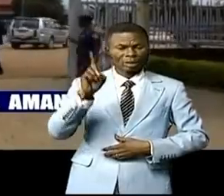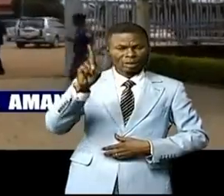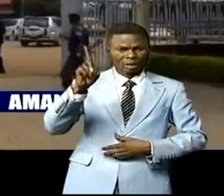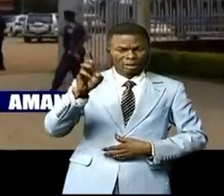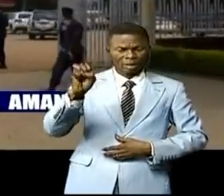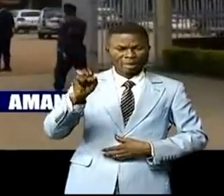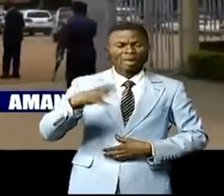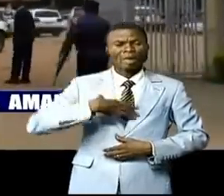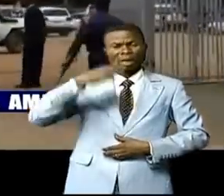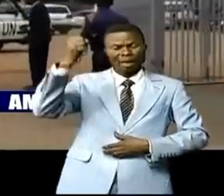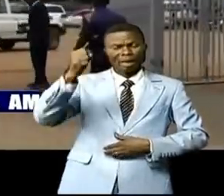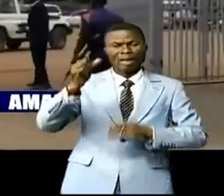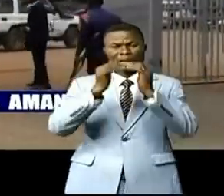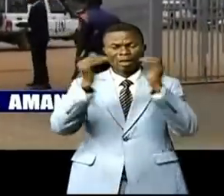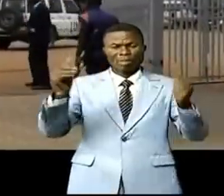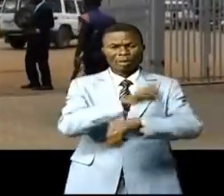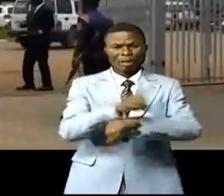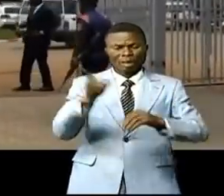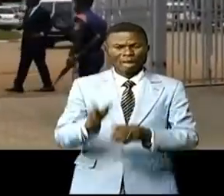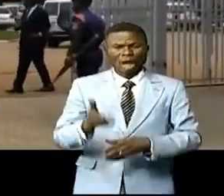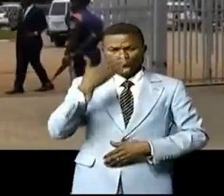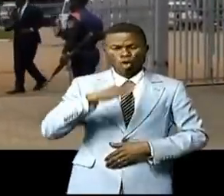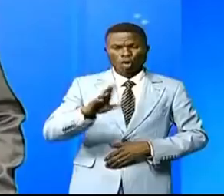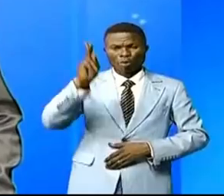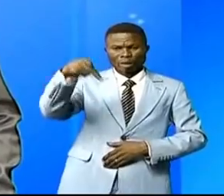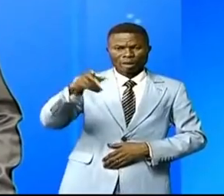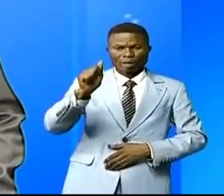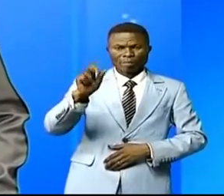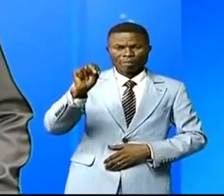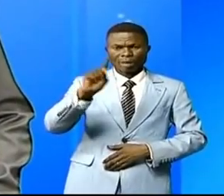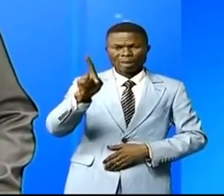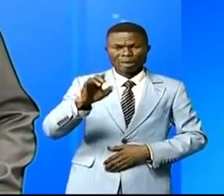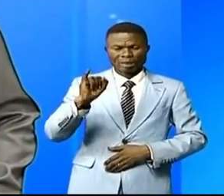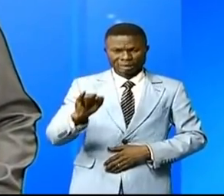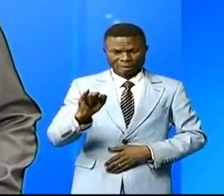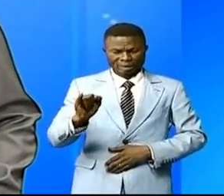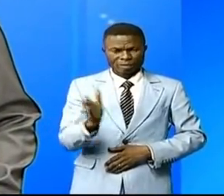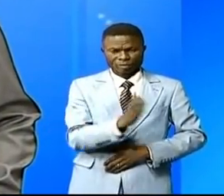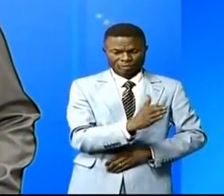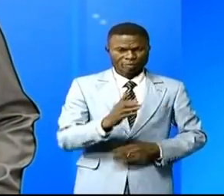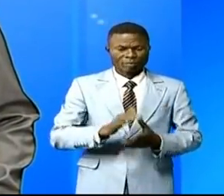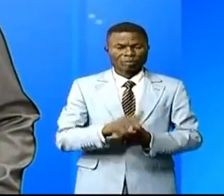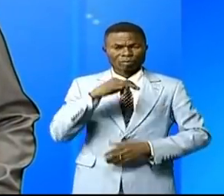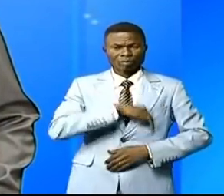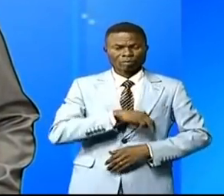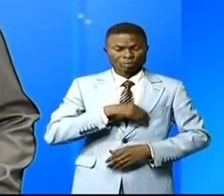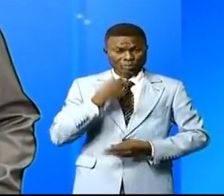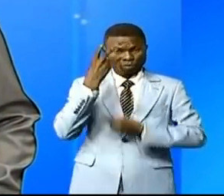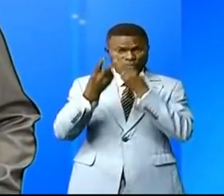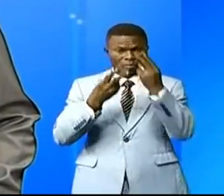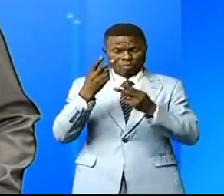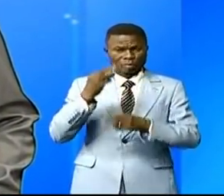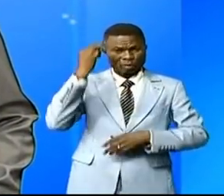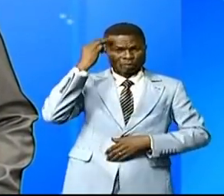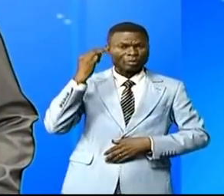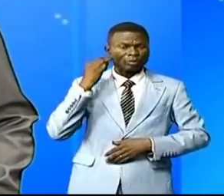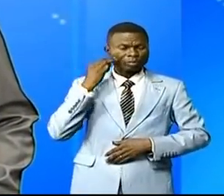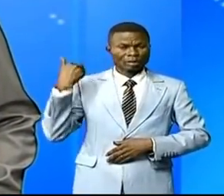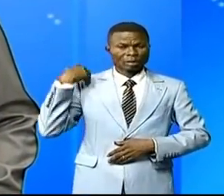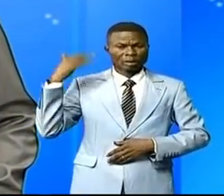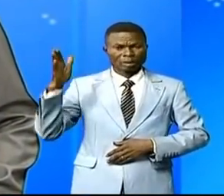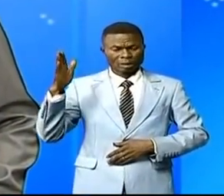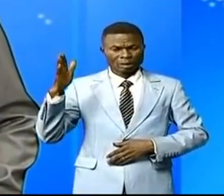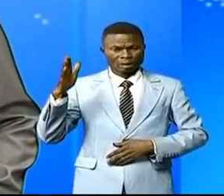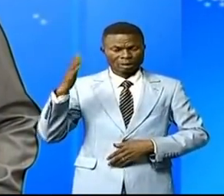de la paix et administrateur de l'hôpital de Panzi. Poursuite de la mission d'inspection du ministre d'État